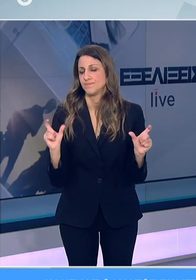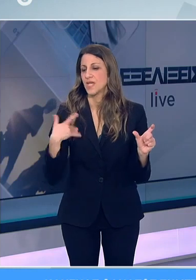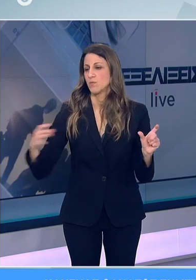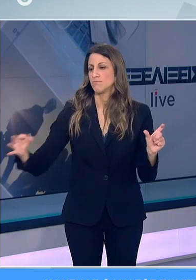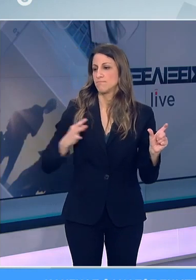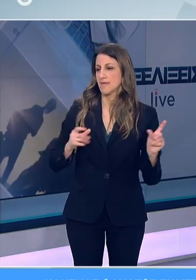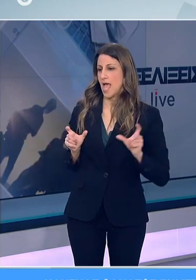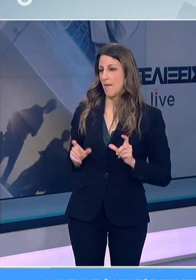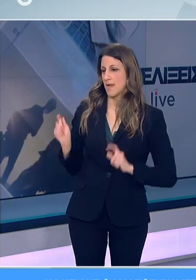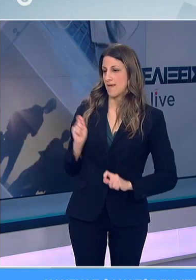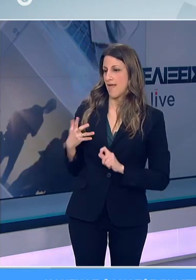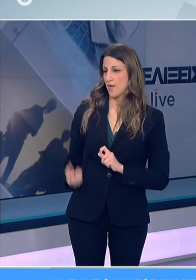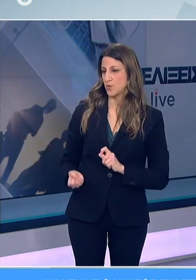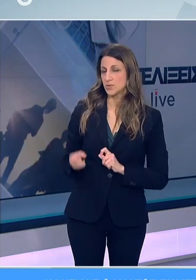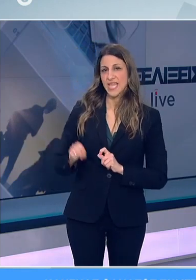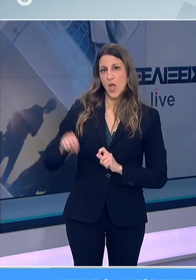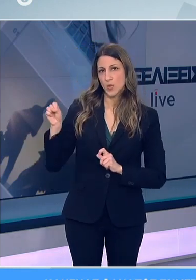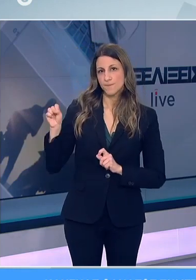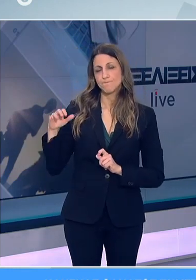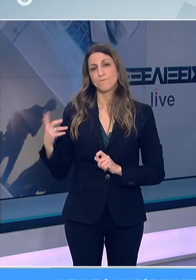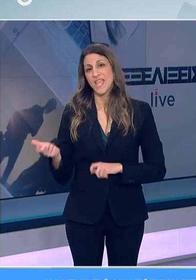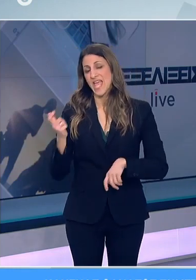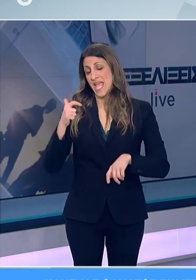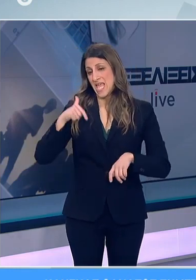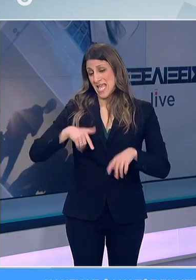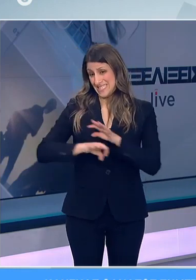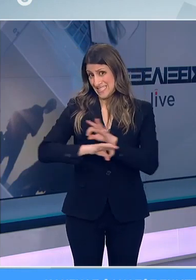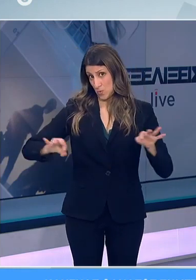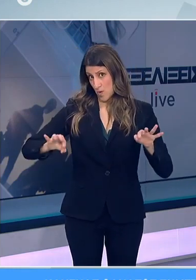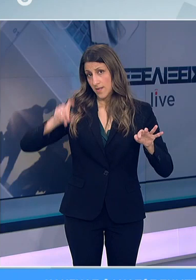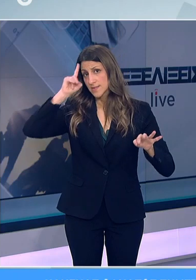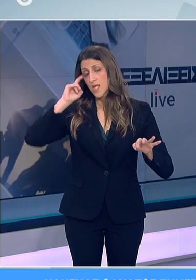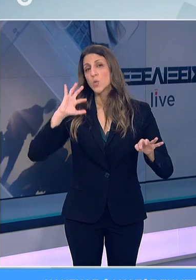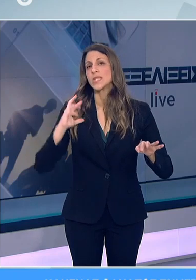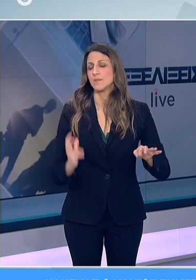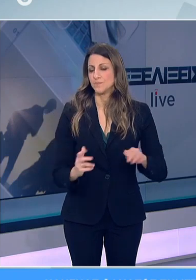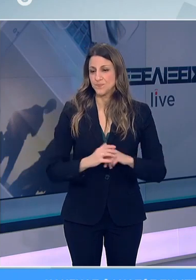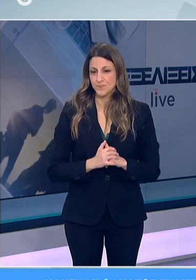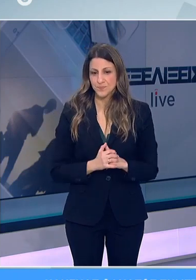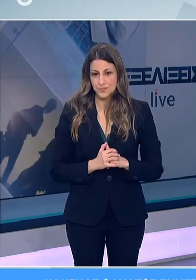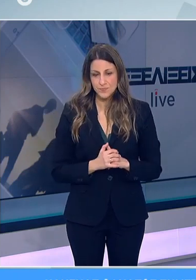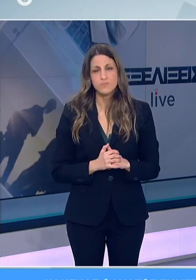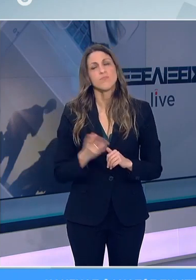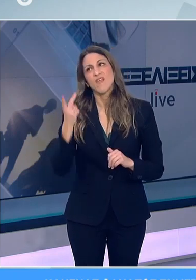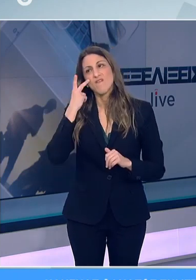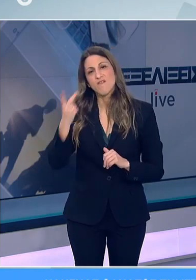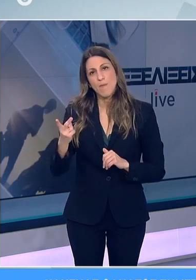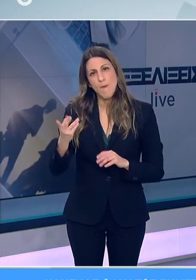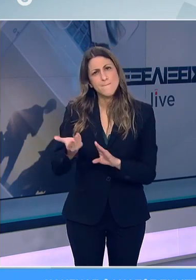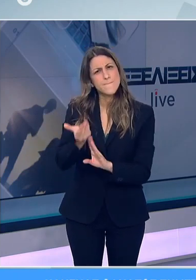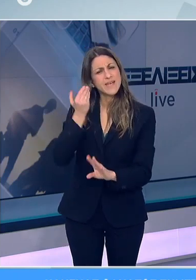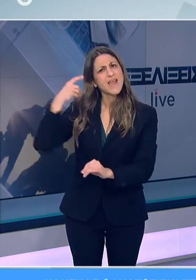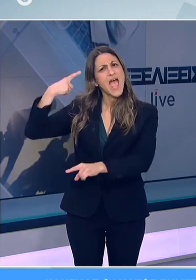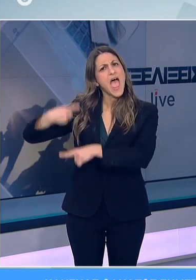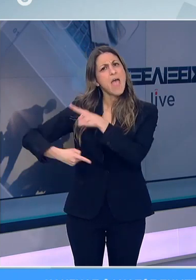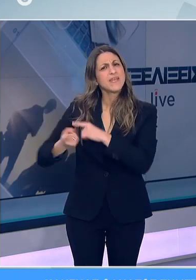έχει. Αυτή τη στιγμή αυτό που μπορούμε να πούμε με ασφάλεια είναι ότι από τα δεδομένα από άλλους κορονοϊούς θεωρούμε